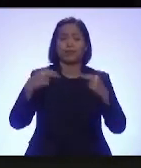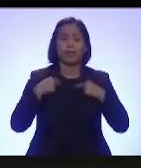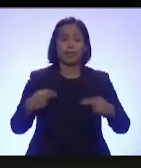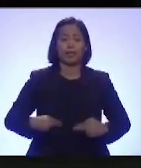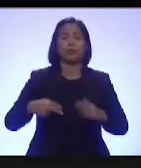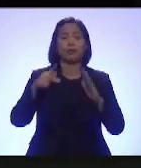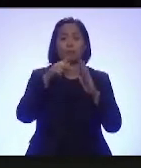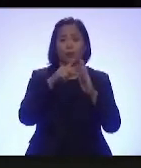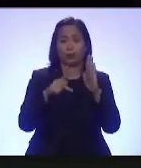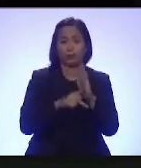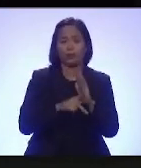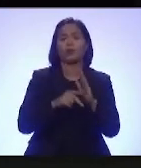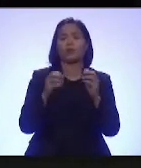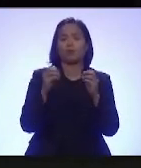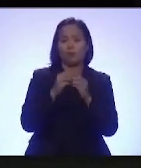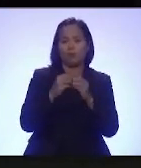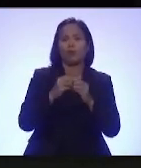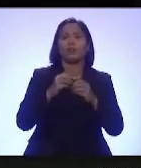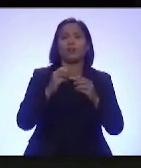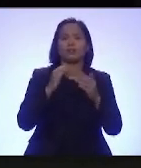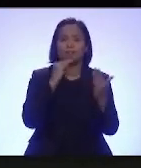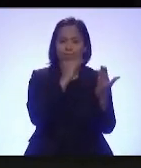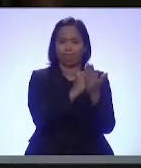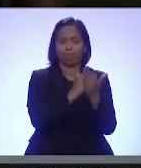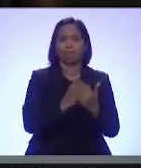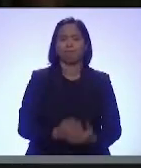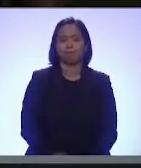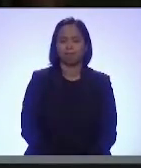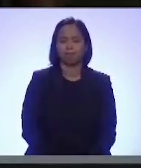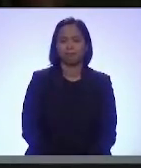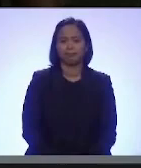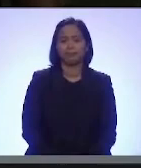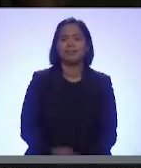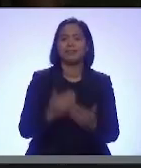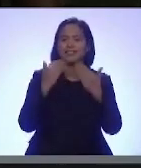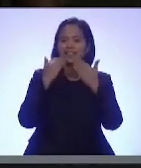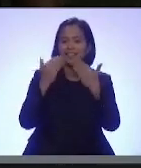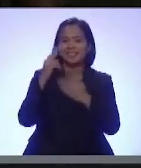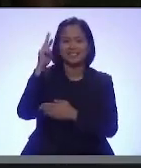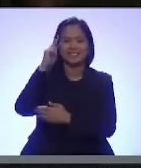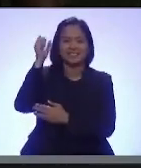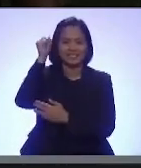hugas, iwas. Back to you, Alex. Okay, maraming salamat sa iyo, Vic Suminta.